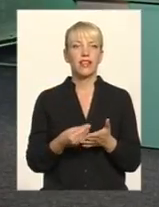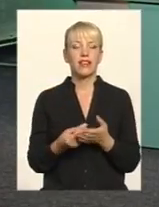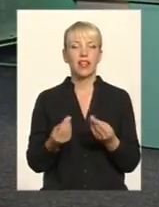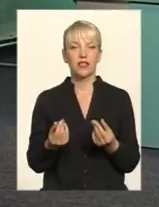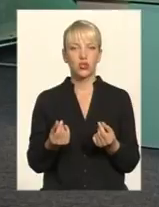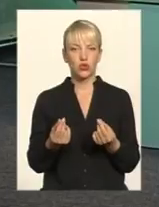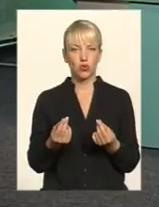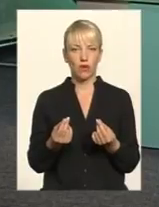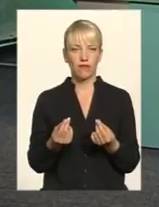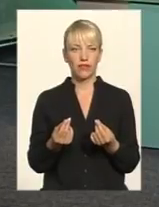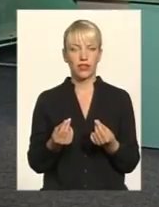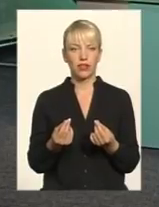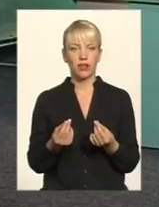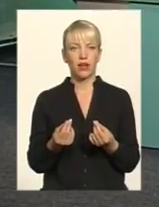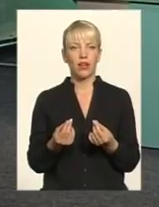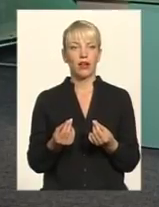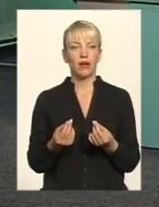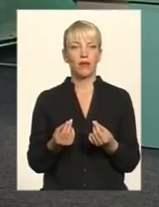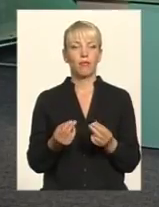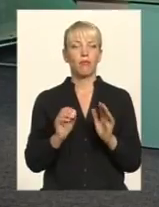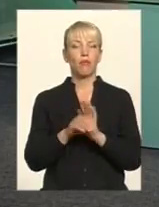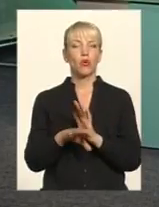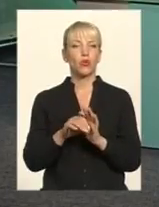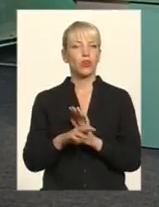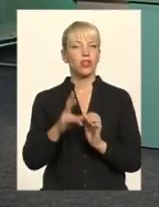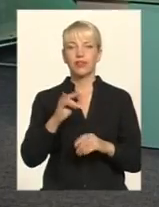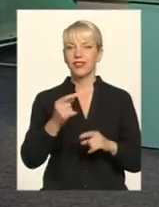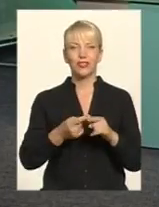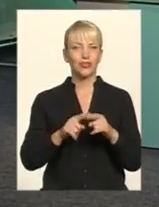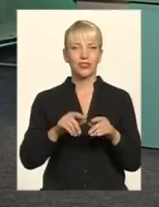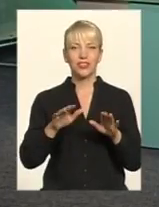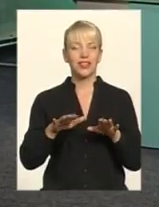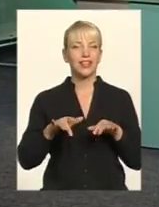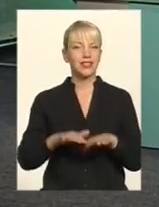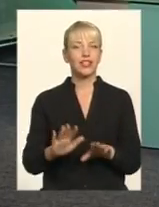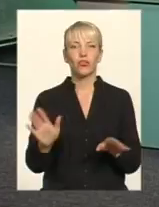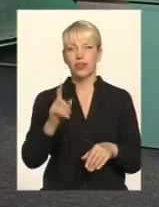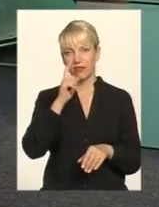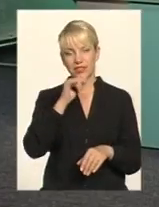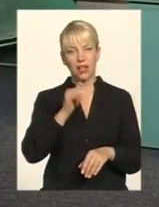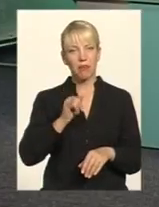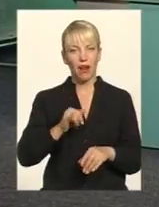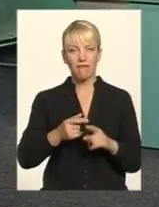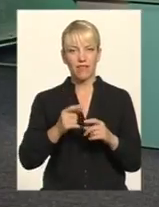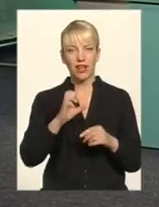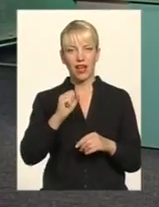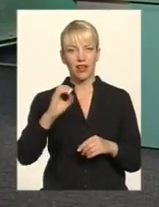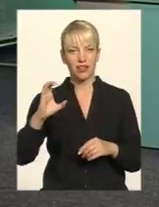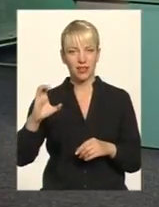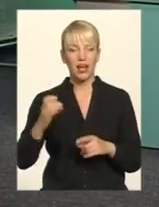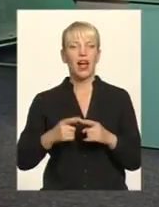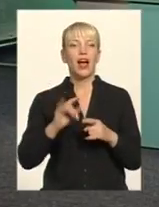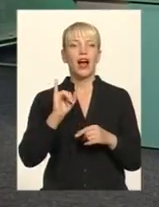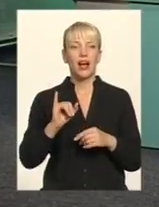фінансові якісь потоки. Ні, тут діло не в заправках, діло в тому, що основне то, що я чую від